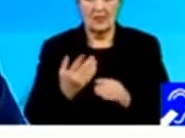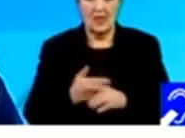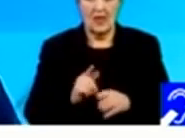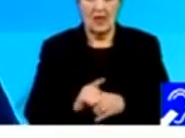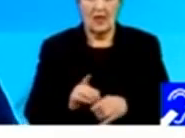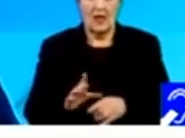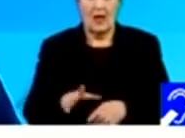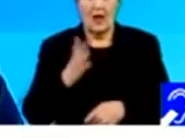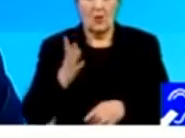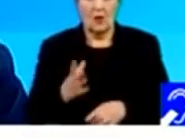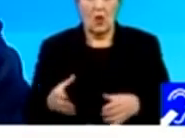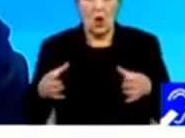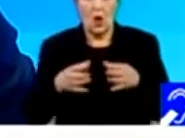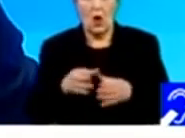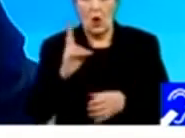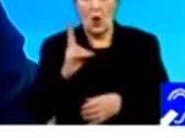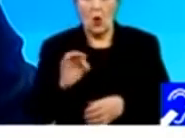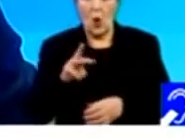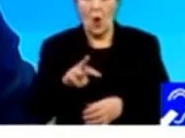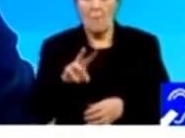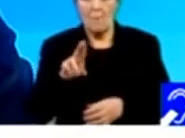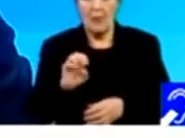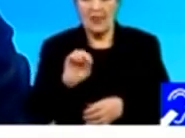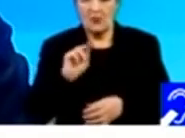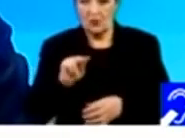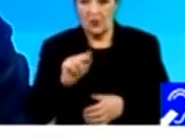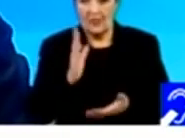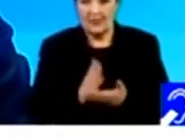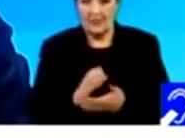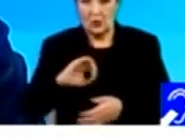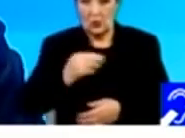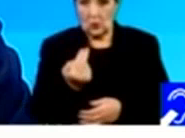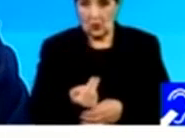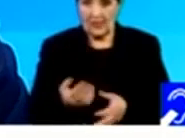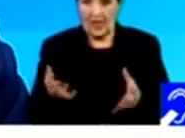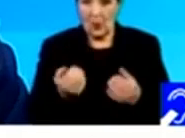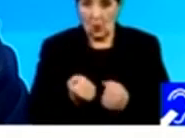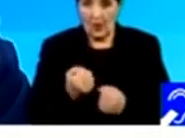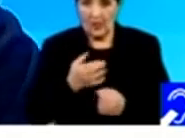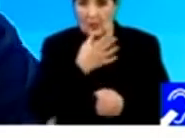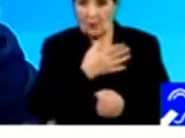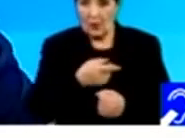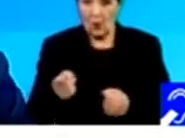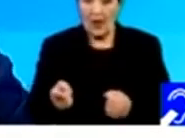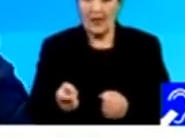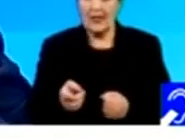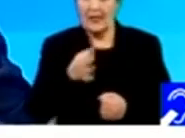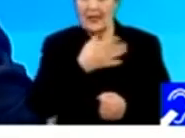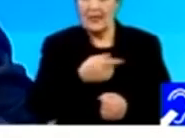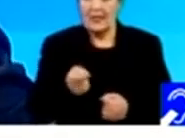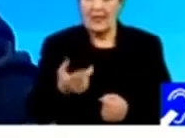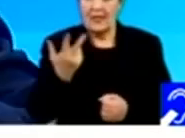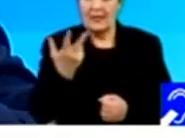cărei complici sunt și socialiștii, a luat în ultima perioadă de timp din municipiul Chișinău